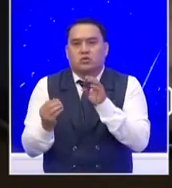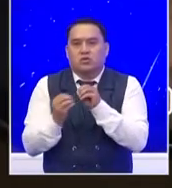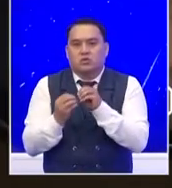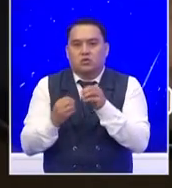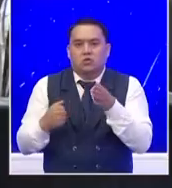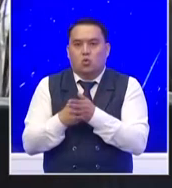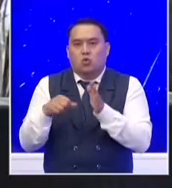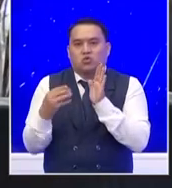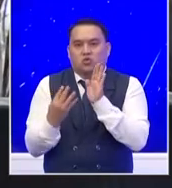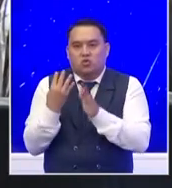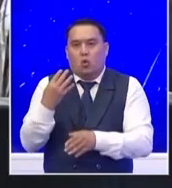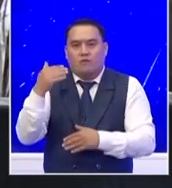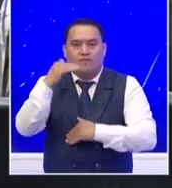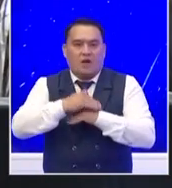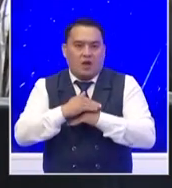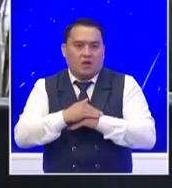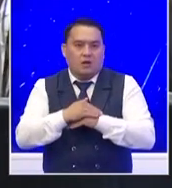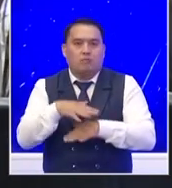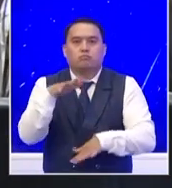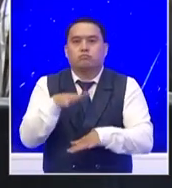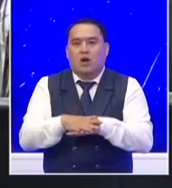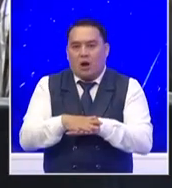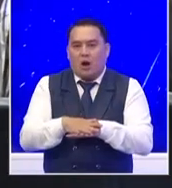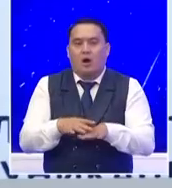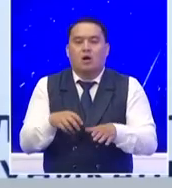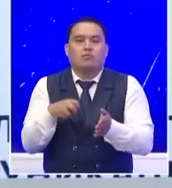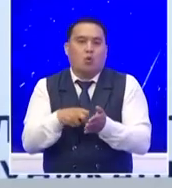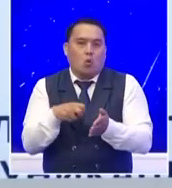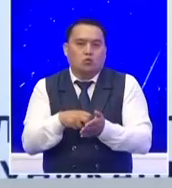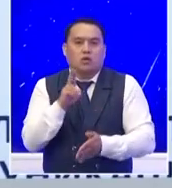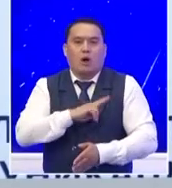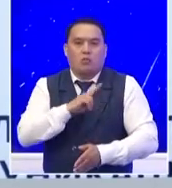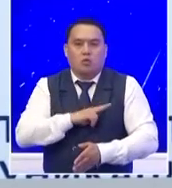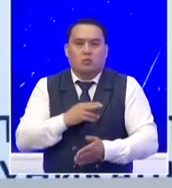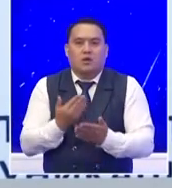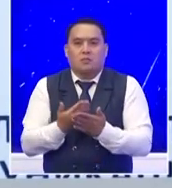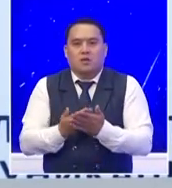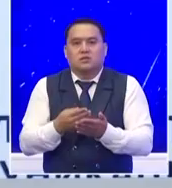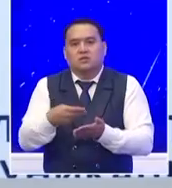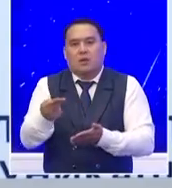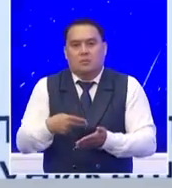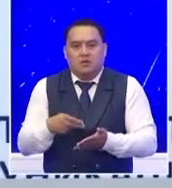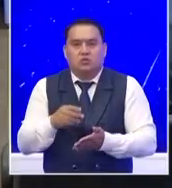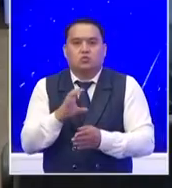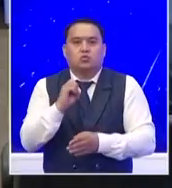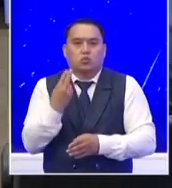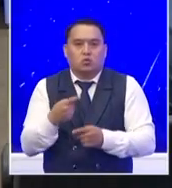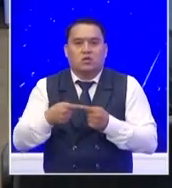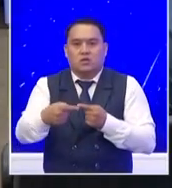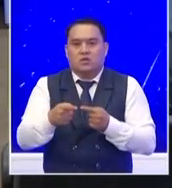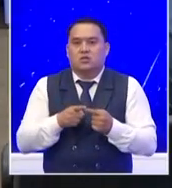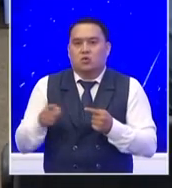до 4 вечера. Банки и почтовые отделения будут работать по предварительной записи с учетом социального